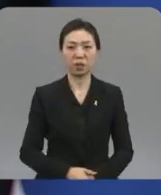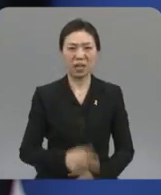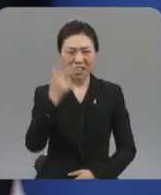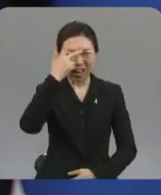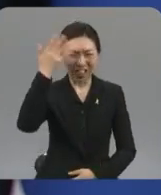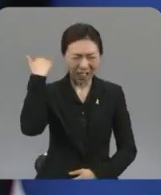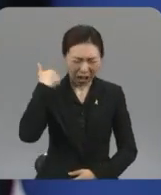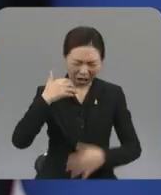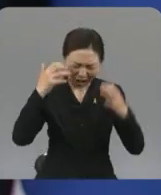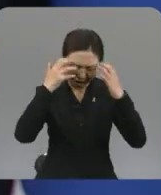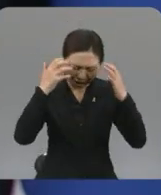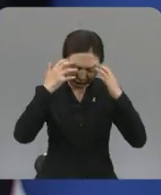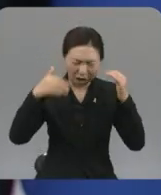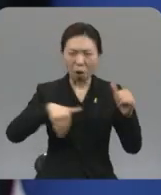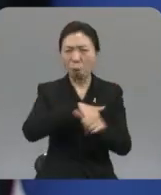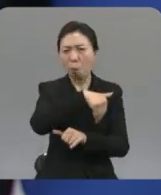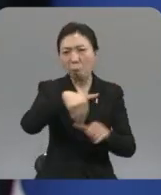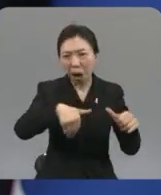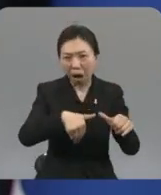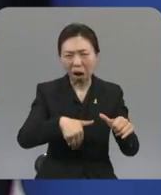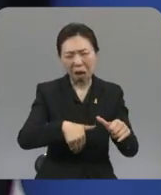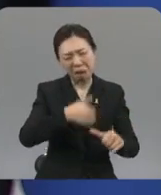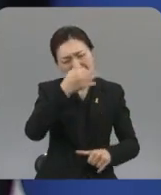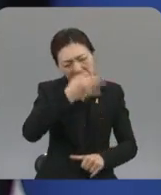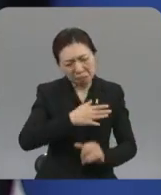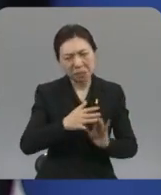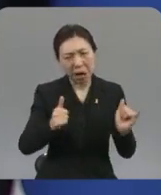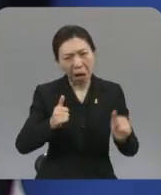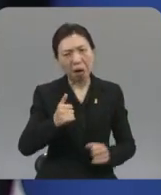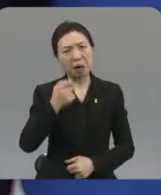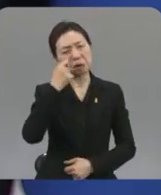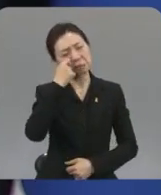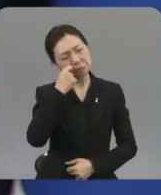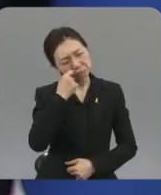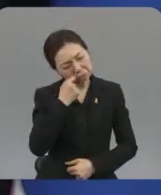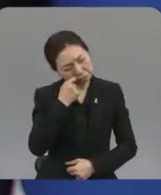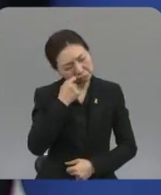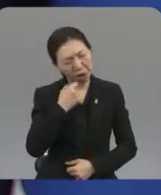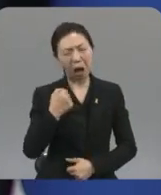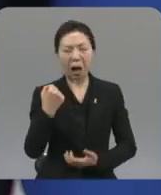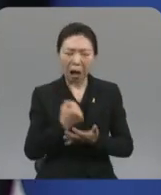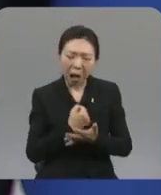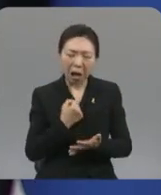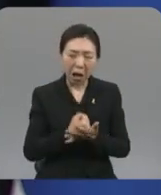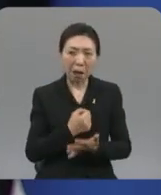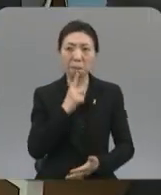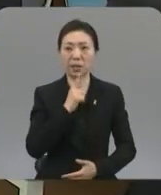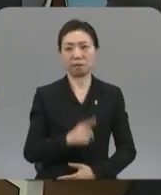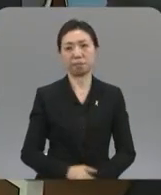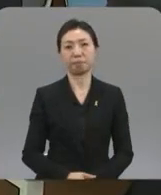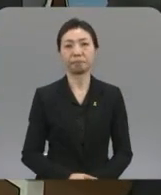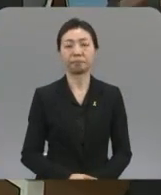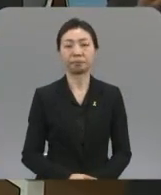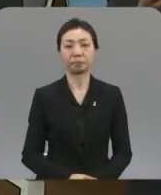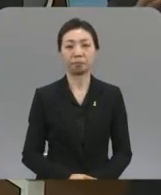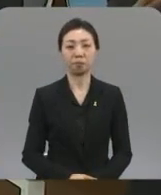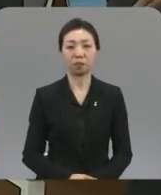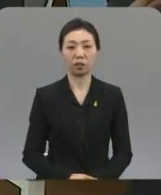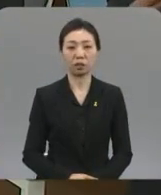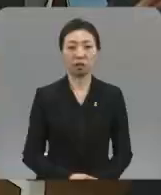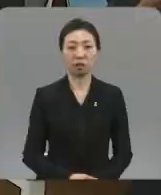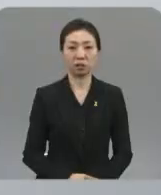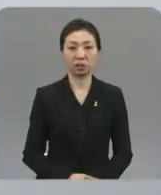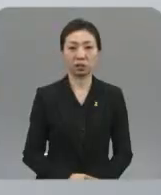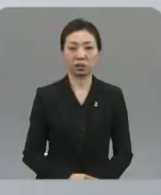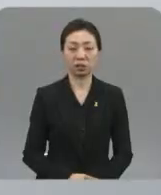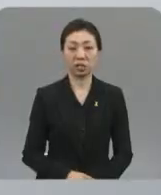centrale nucléaire accidentée de Fukushima ainsi que la collaboration sécurité face aux pro nord-coréenne et dans les chaînes d'approvisionnement liées